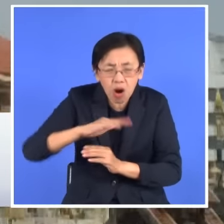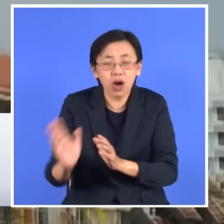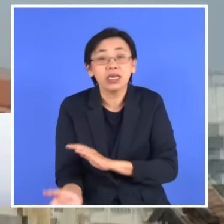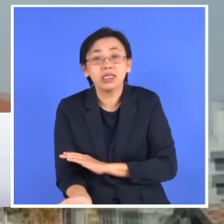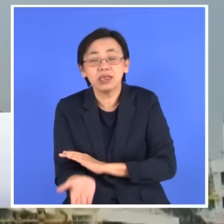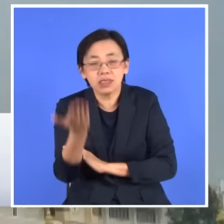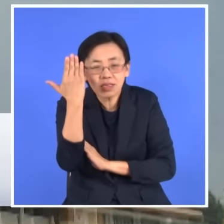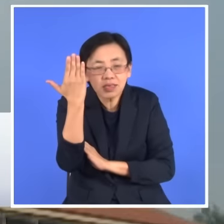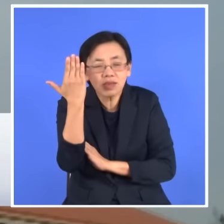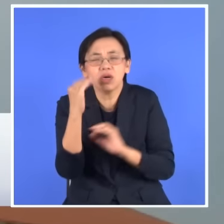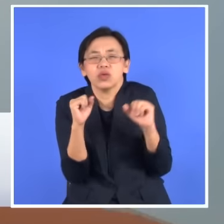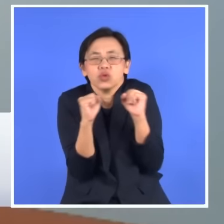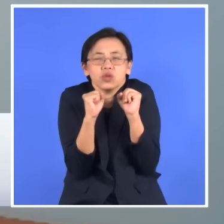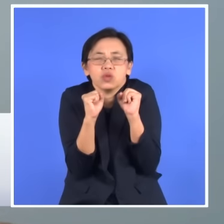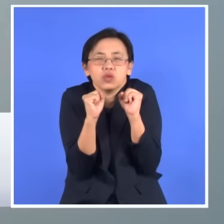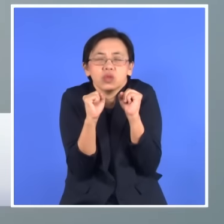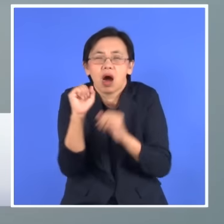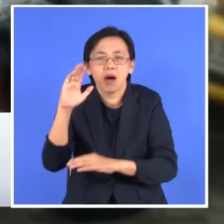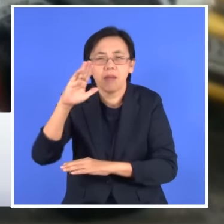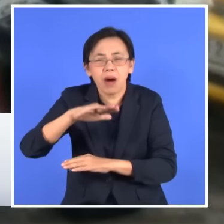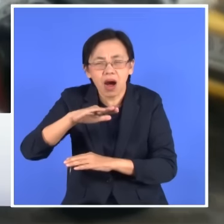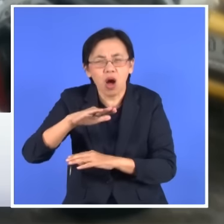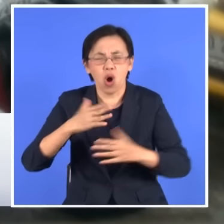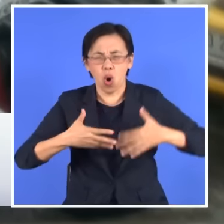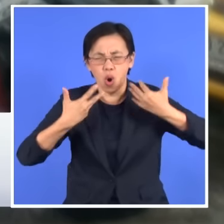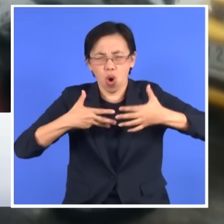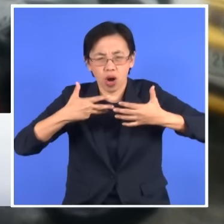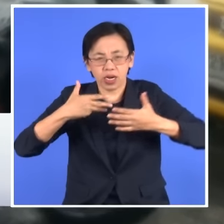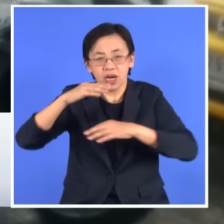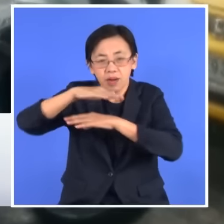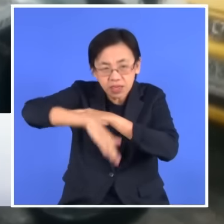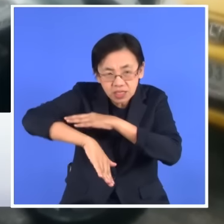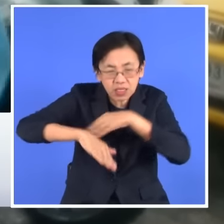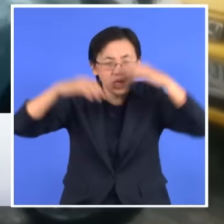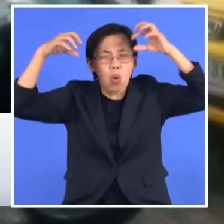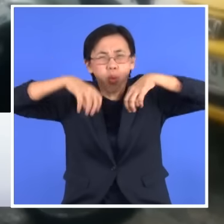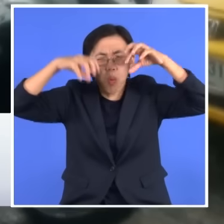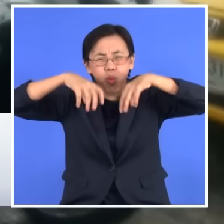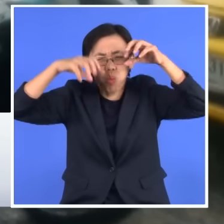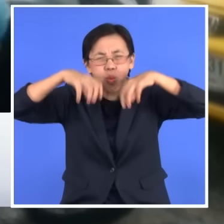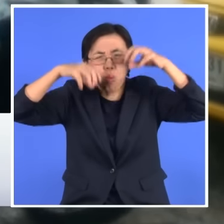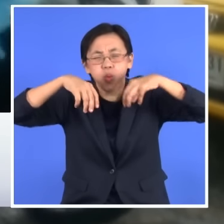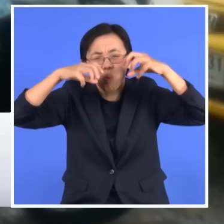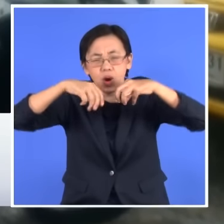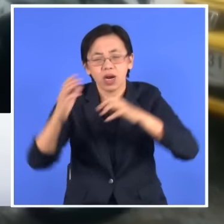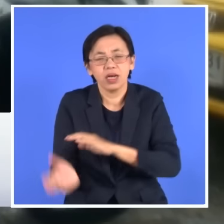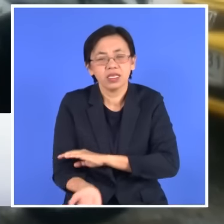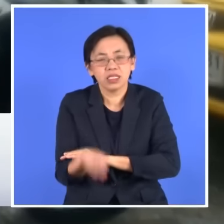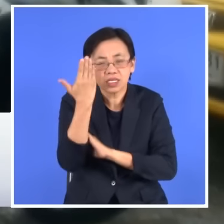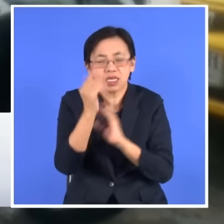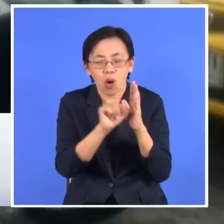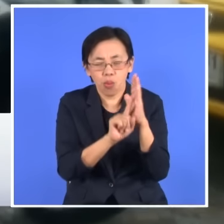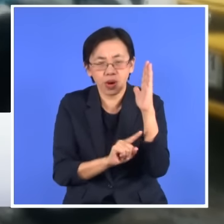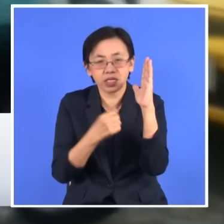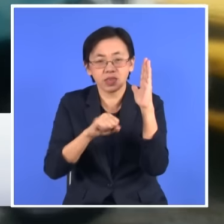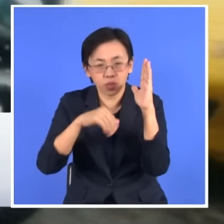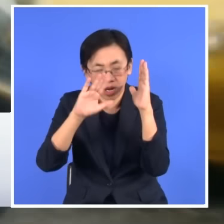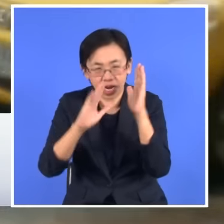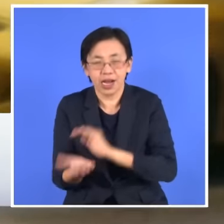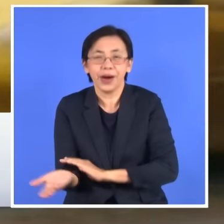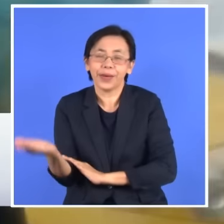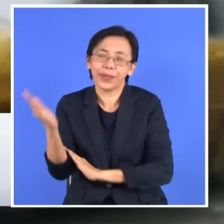เช้าก็อาจจะหนาวบ่ายก็จะร้อนอ้าวเย็นนี่ฝนตกนี่พะเยานะครับอุณหภูมิโดยทั่วไปตอนเช้าเนี่ย10กว่าองศาบ่ายก็จะร้อนขึ้นหน่อย